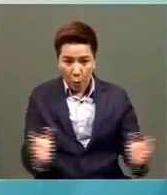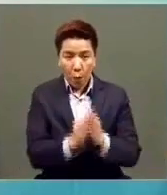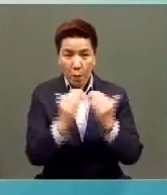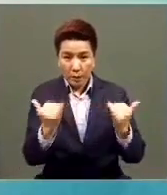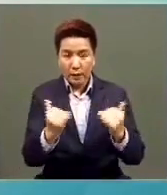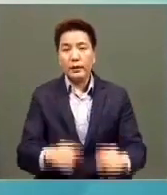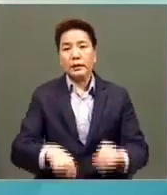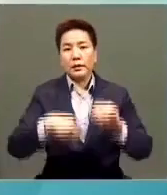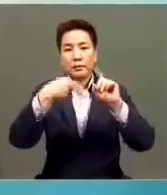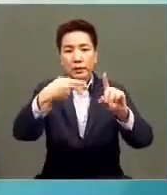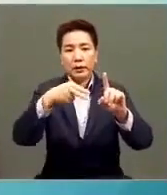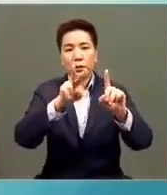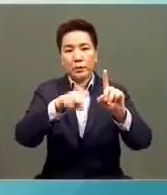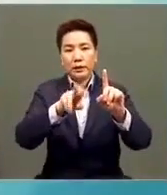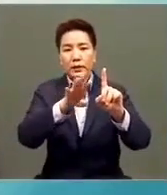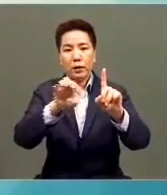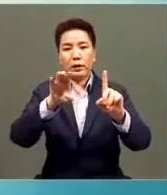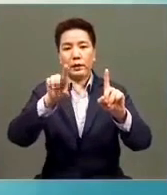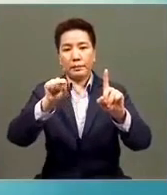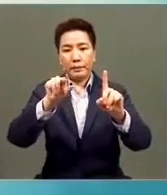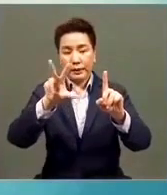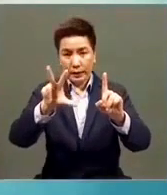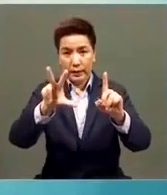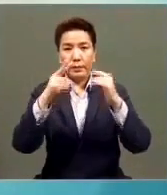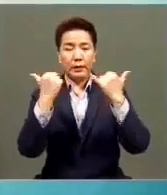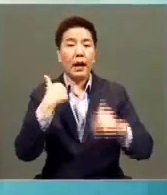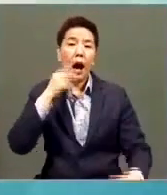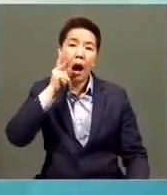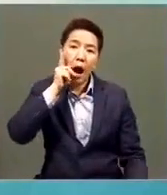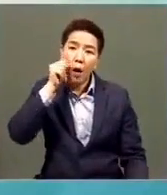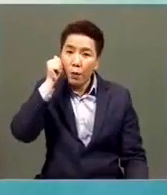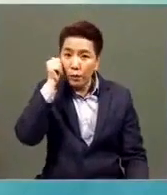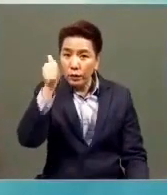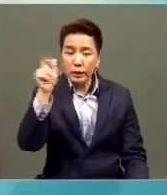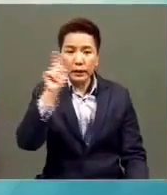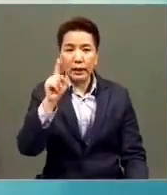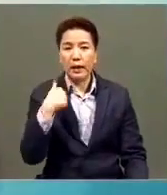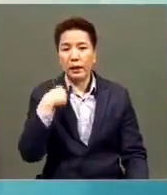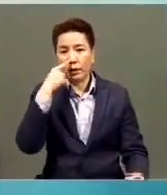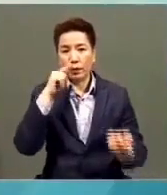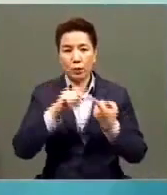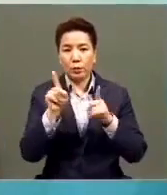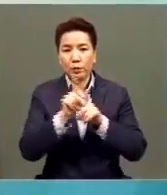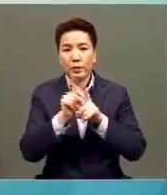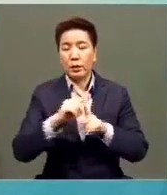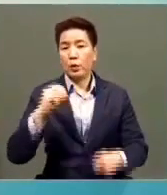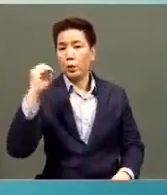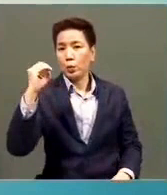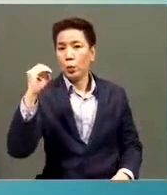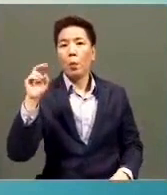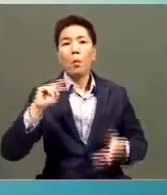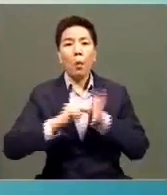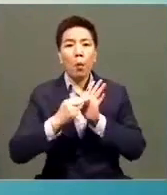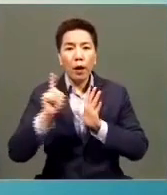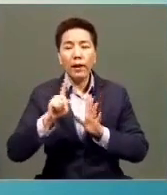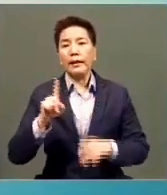คะ 12,423 ค่ะแล้วก็ถ้าจะมีข่าวดีนิดหน่อยวันนี้เลข0ทางขวามือนะคะก็คือไม่มีตัวเลขยอด